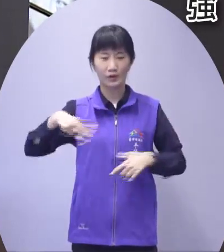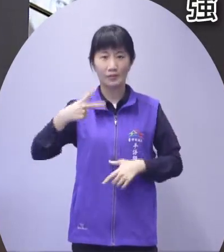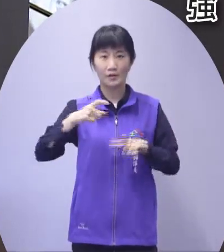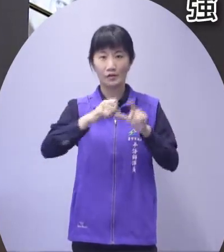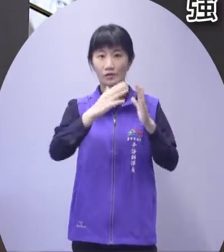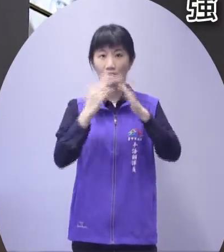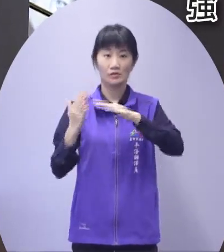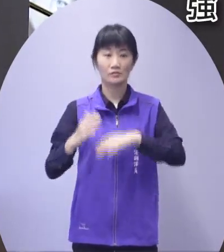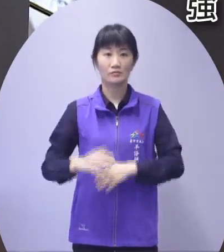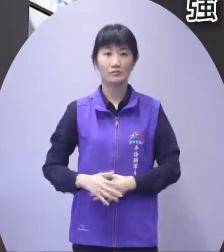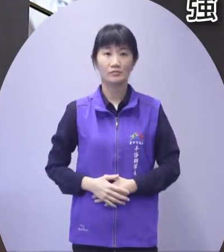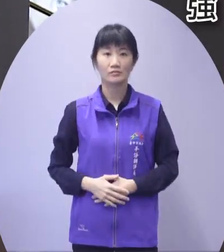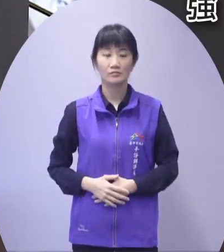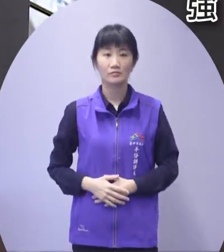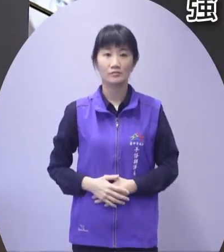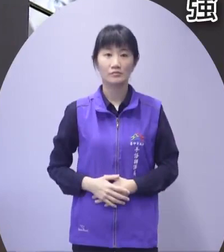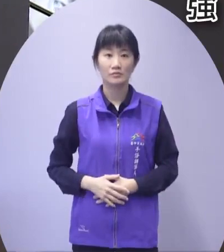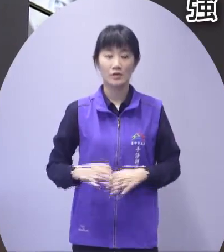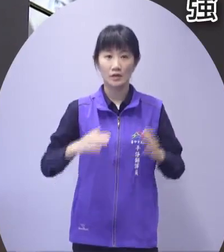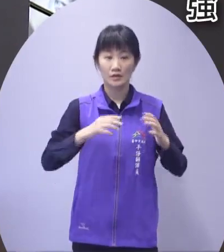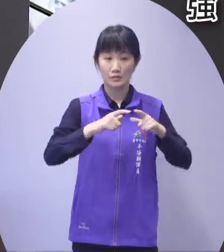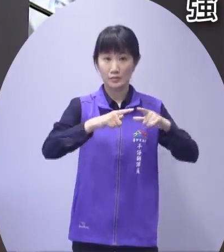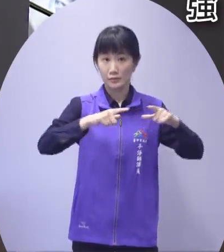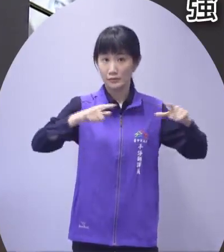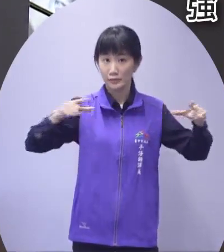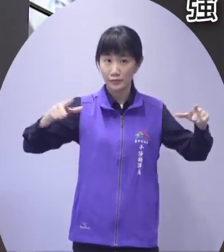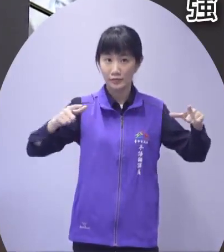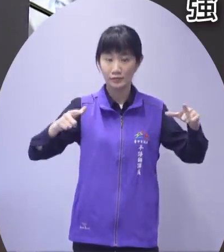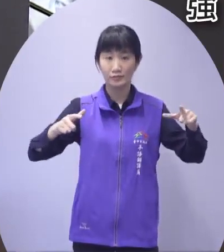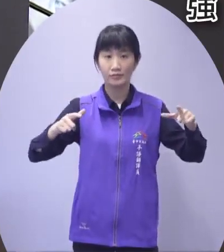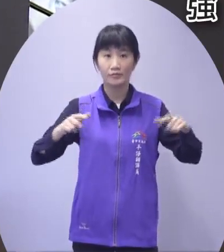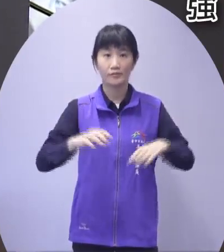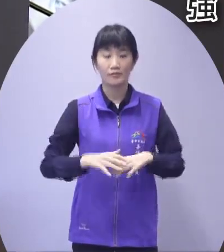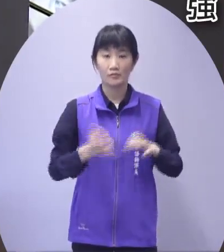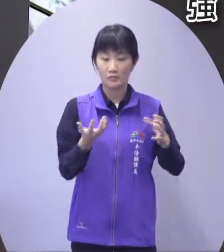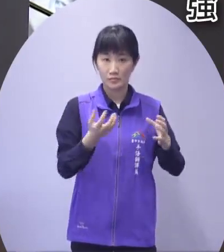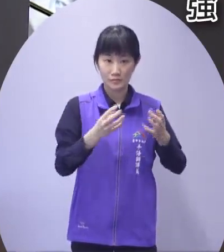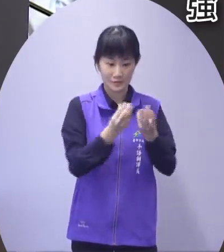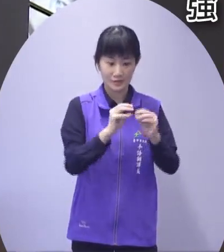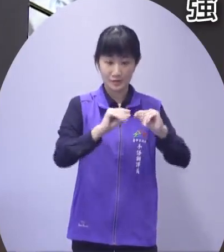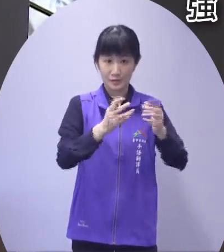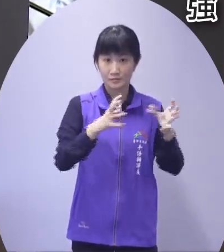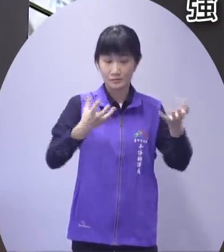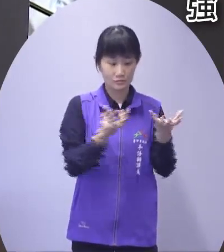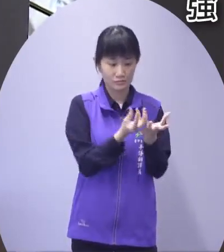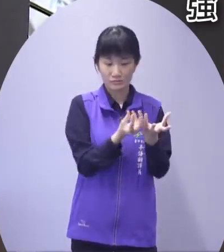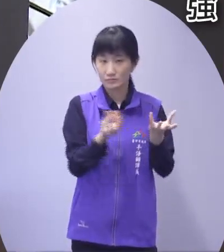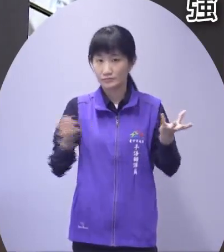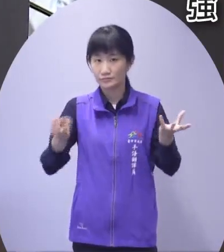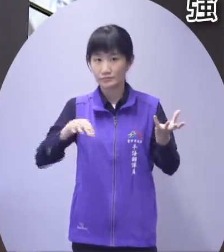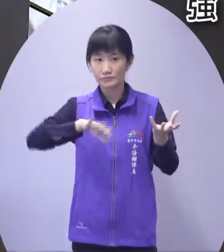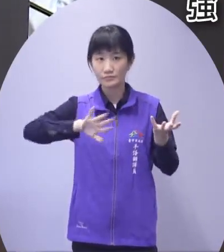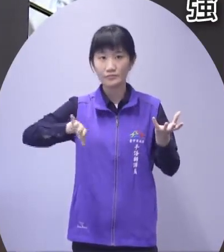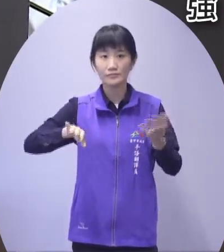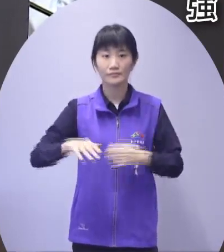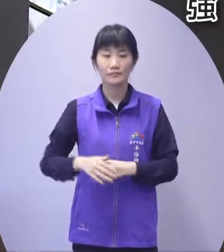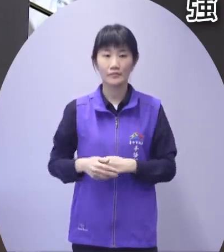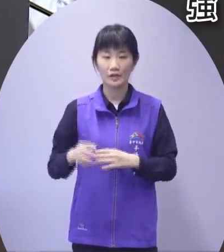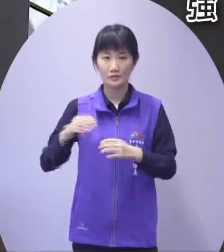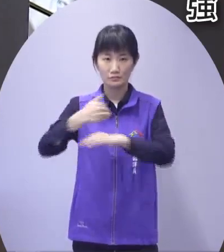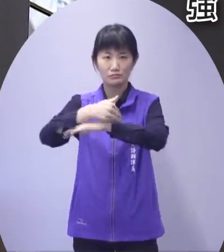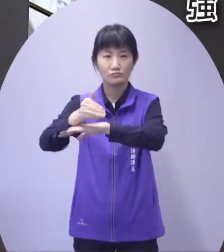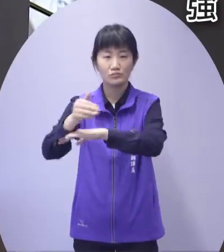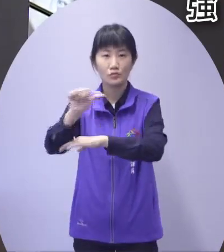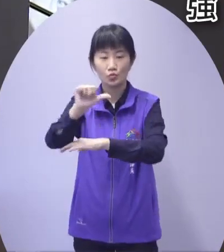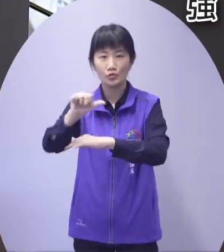后来因为军方征用了一部分土地，那后来也提供一部分土地给清泉岗的5个村。